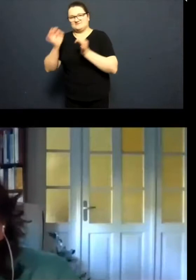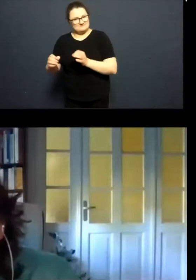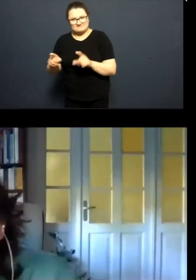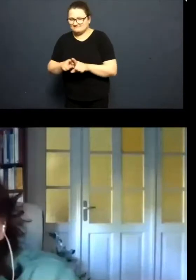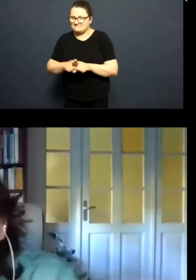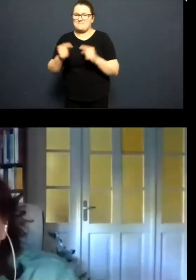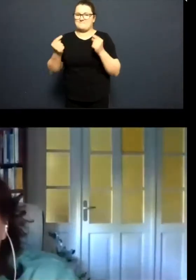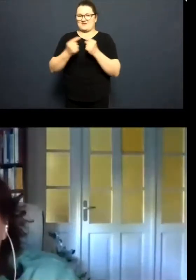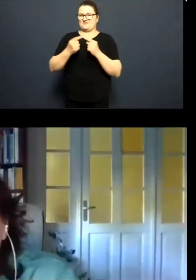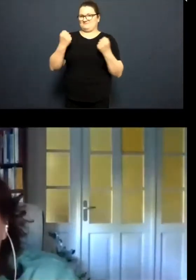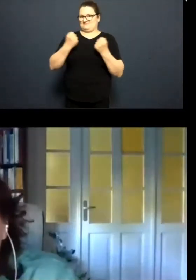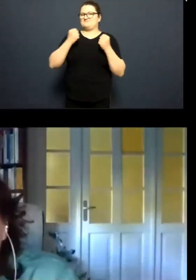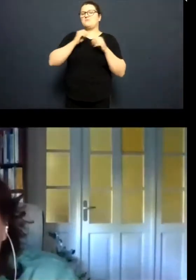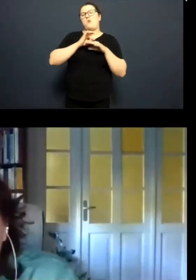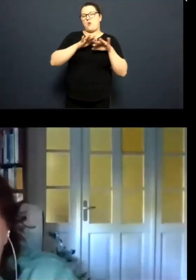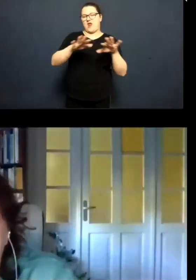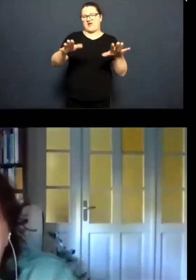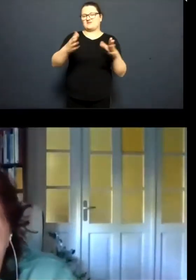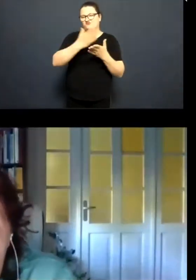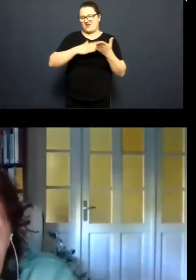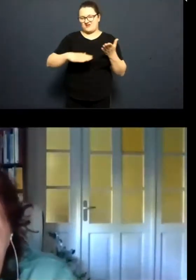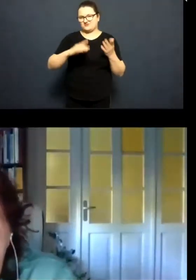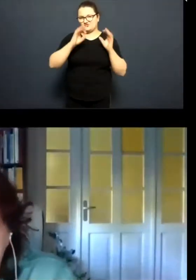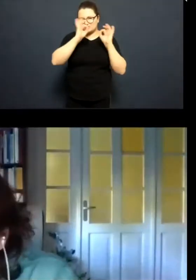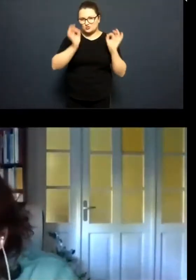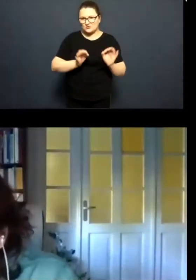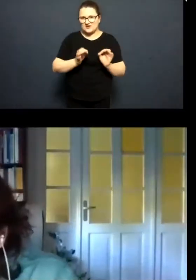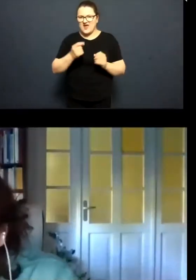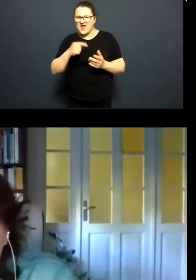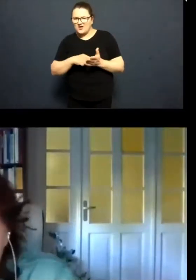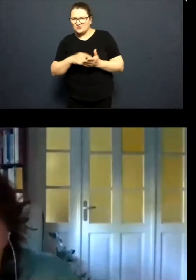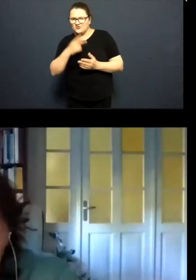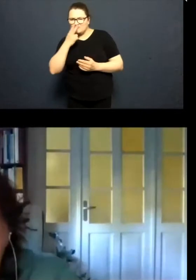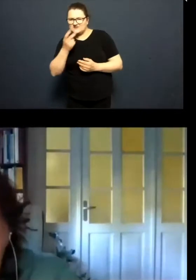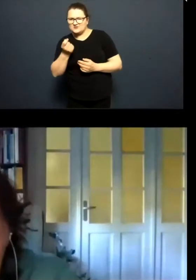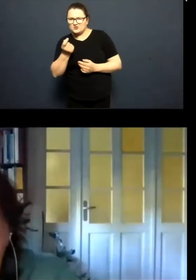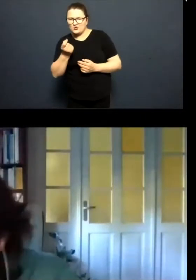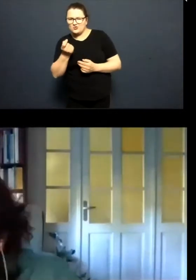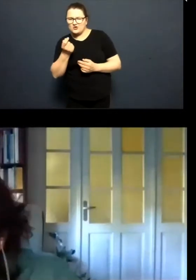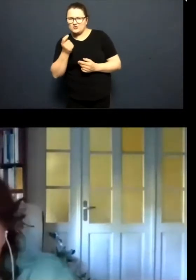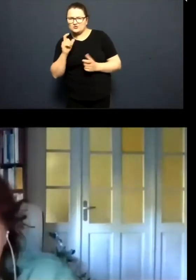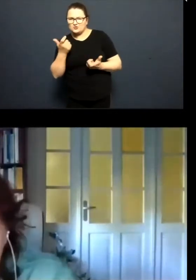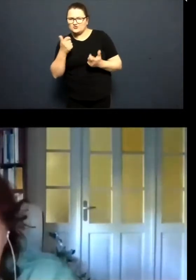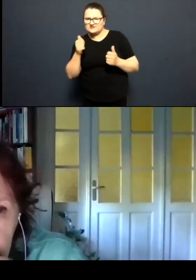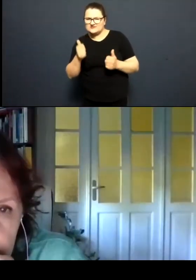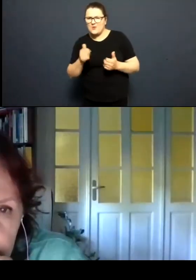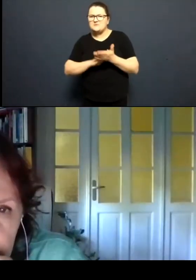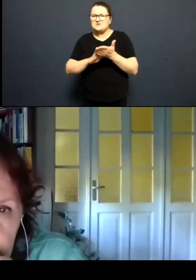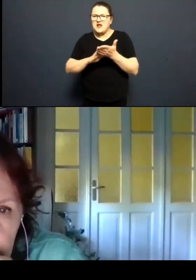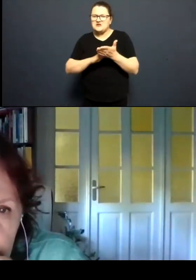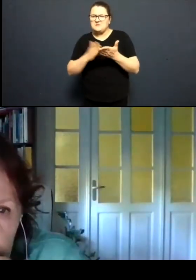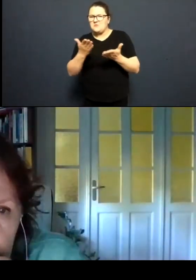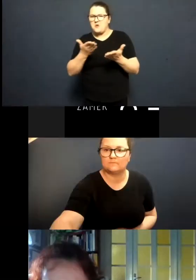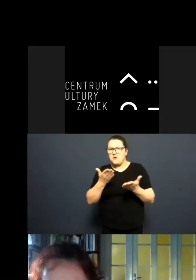popularny dział sztuki. I tutaj widzę, że coś mi się niestety stało z... Przepraszam, ale...